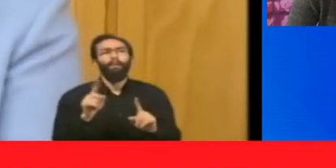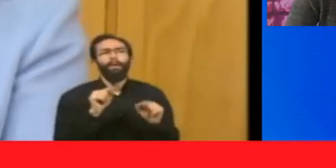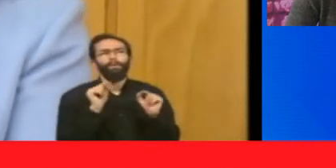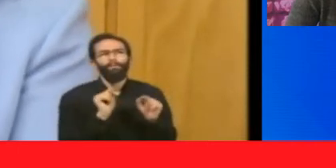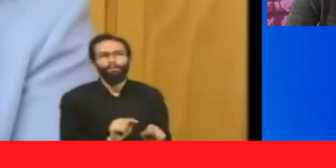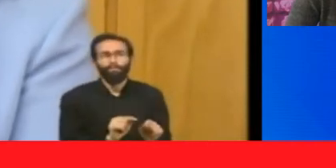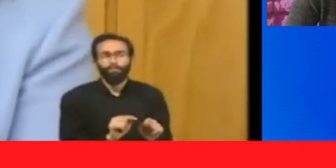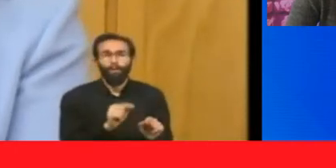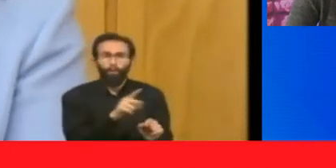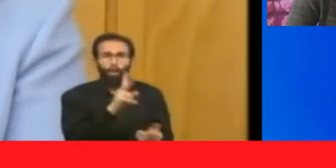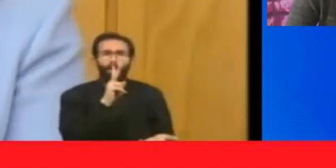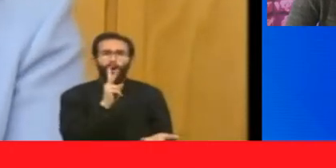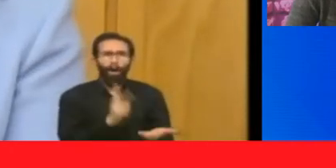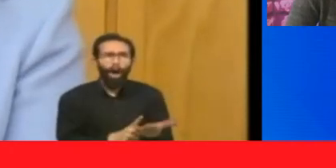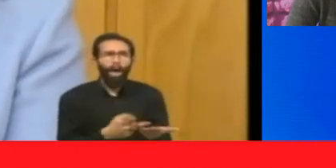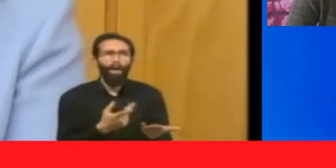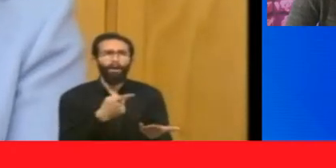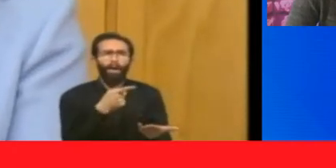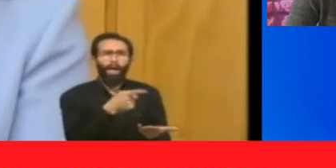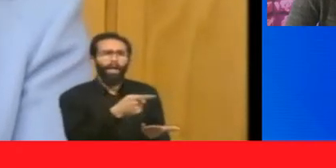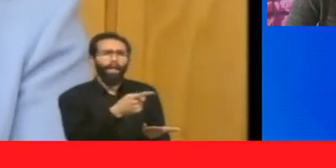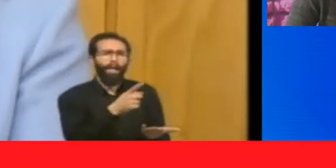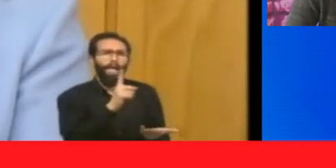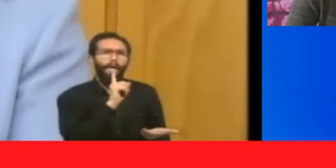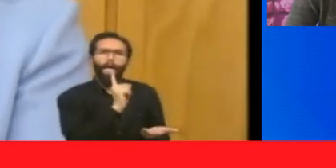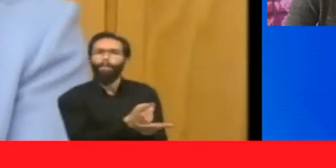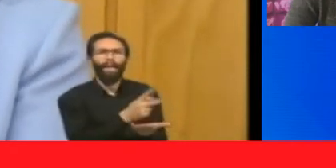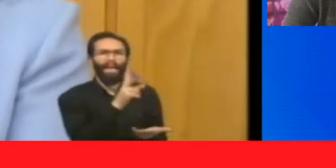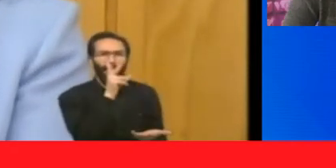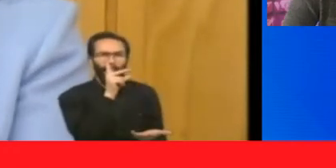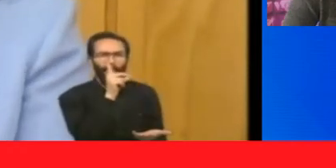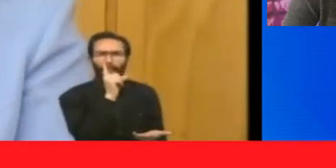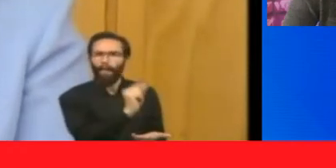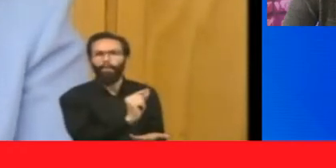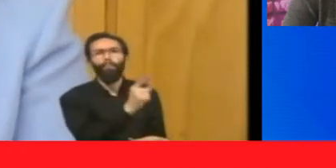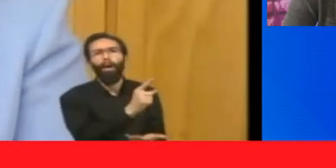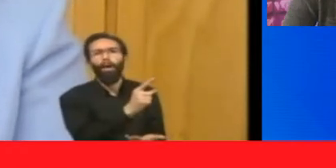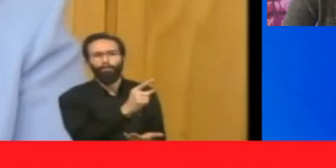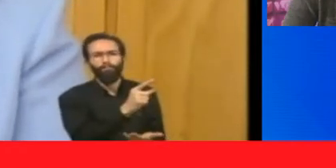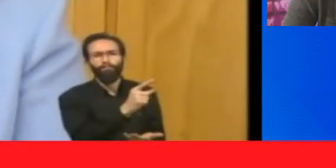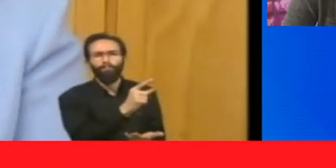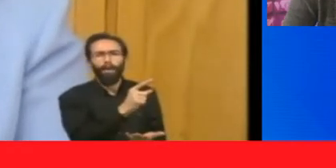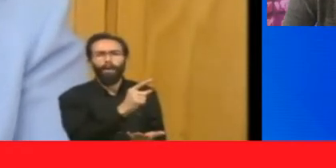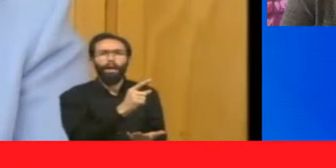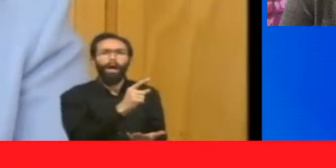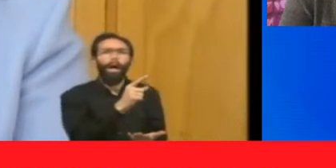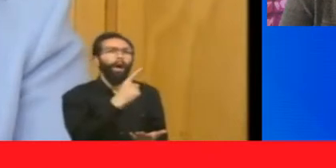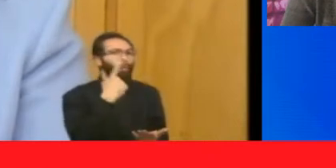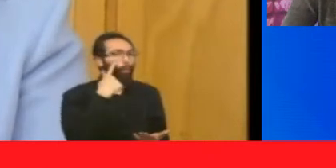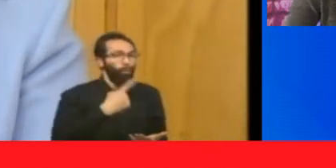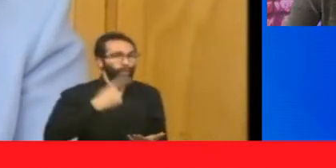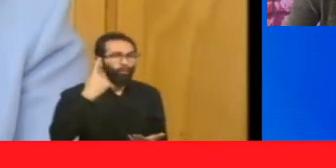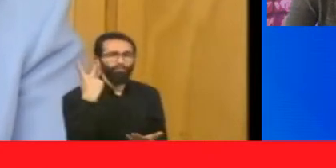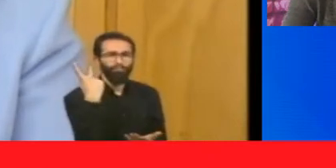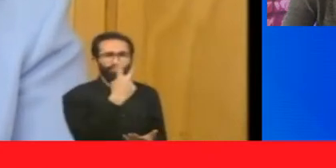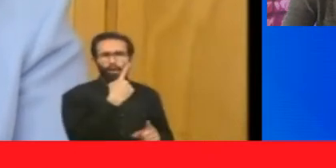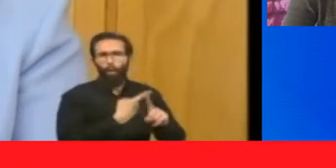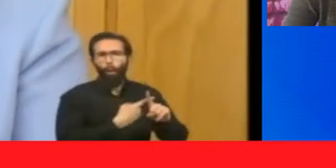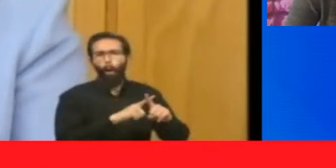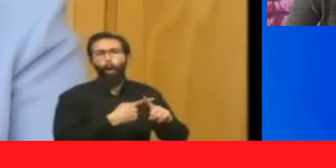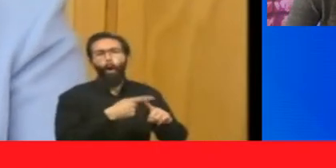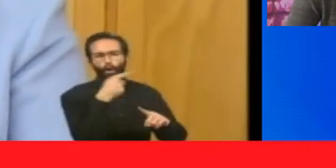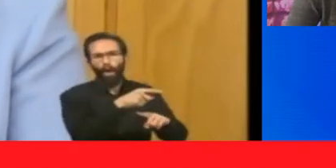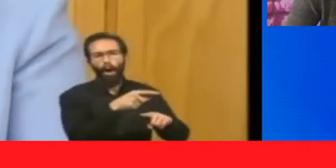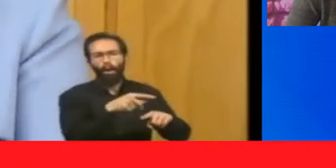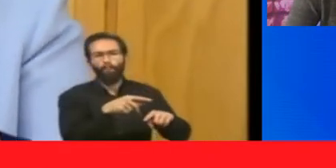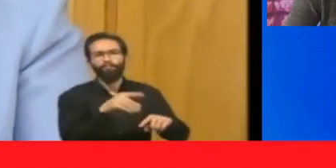ve talimatını veren sarayın iki ortağıdır. Küçük ortak davanın savcısıdır, büyük